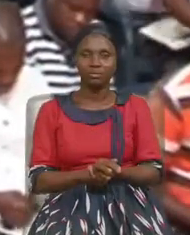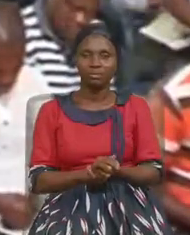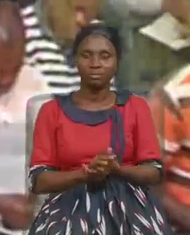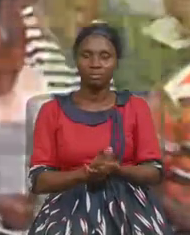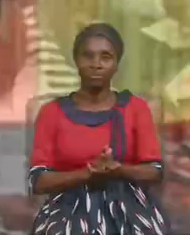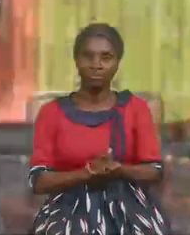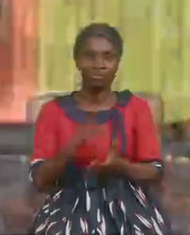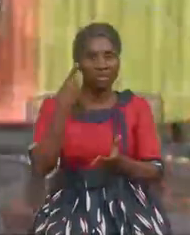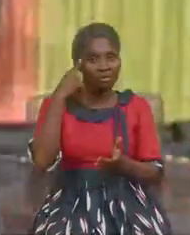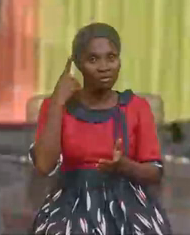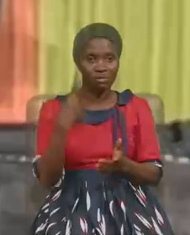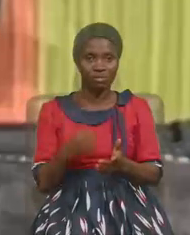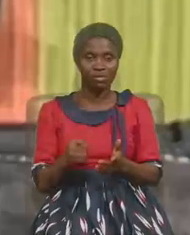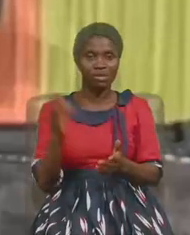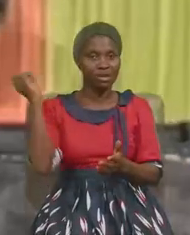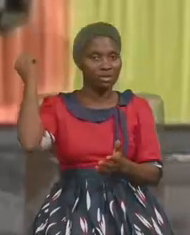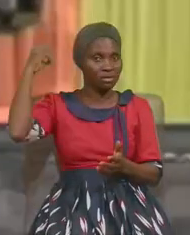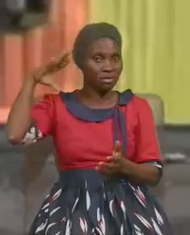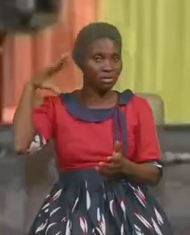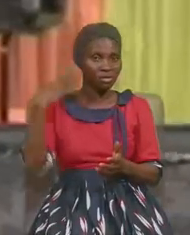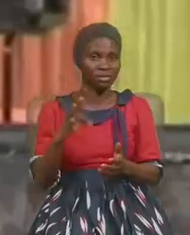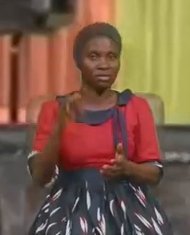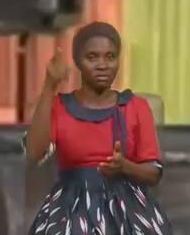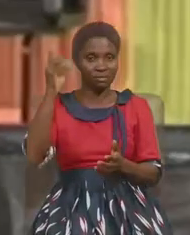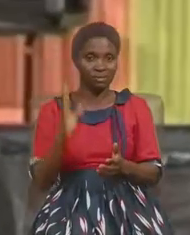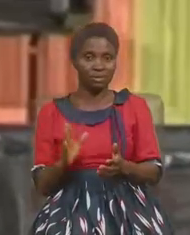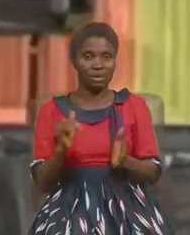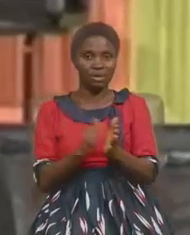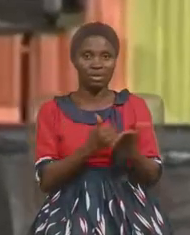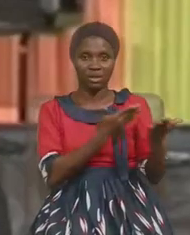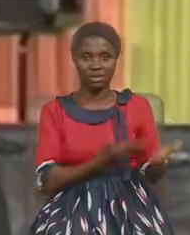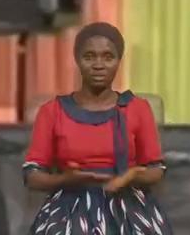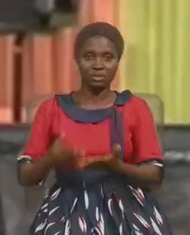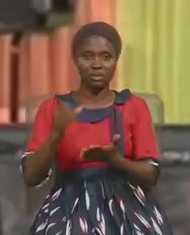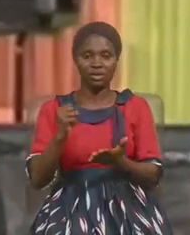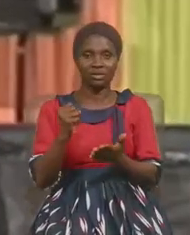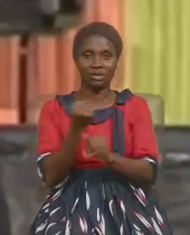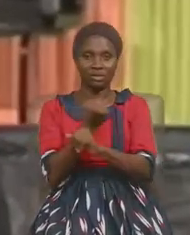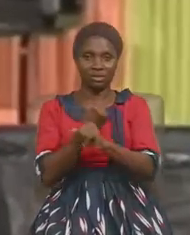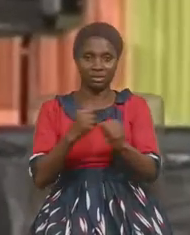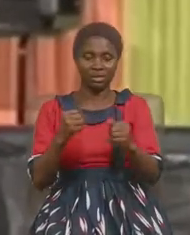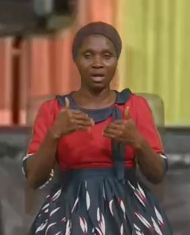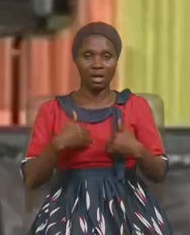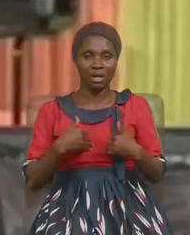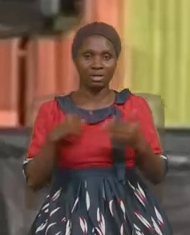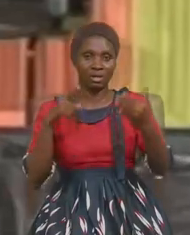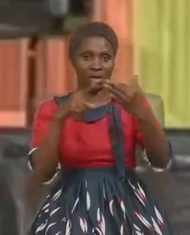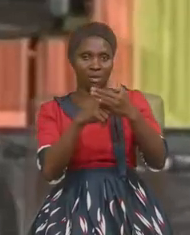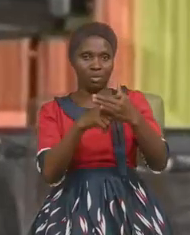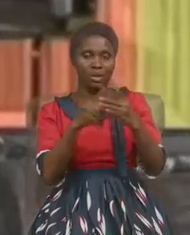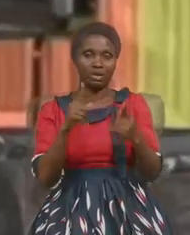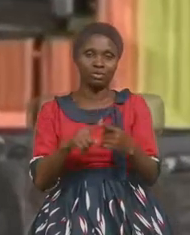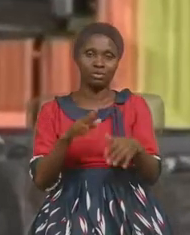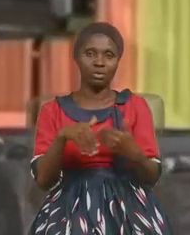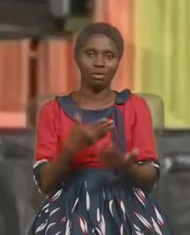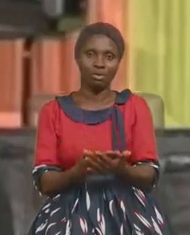la grâce de Dieu, source de salut, a été manifestée à tous les